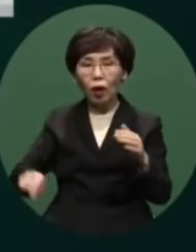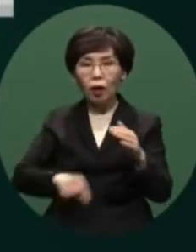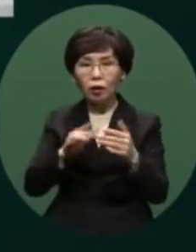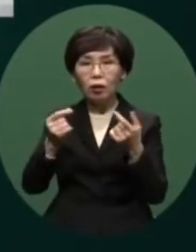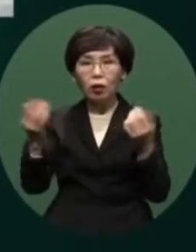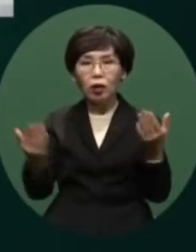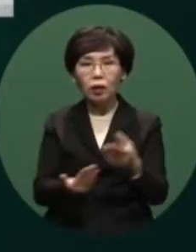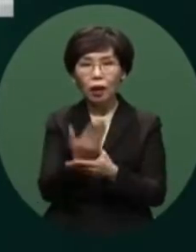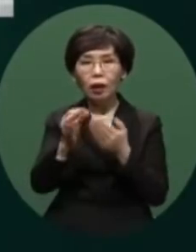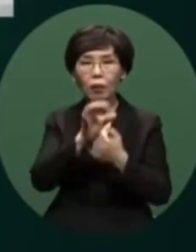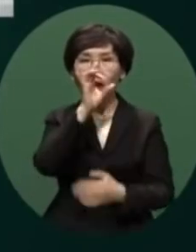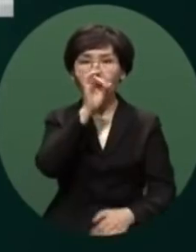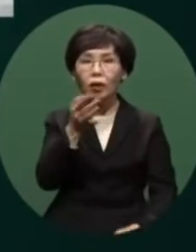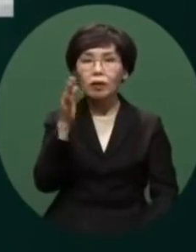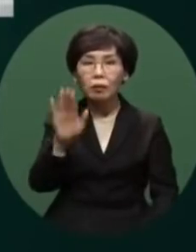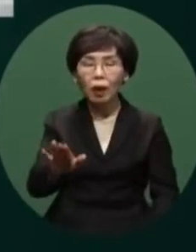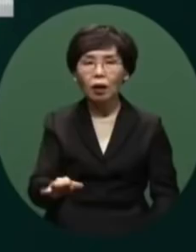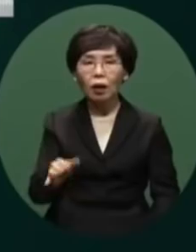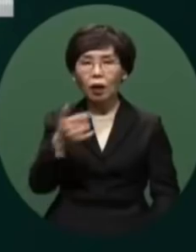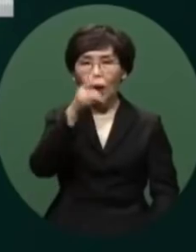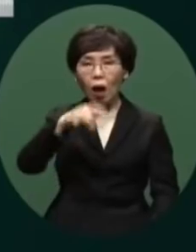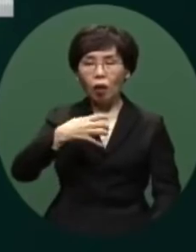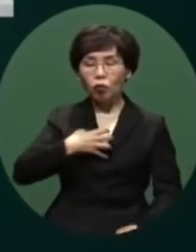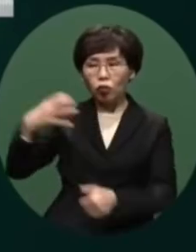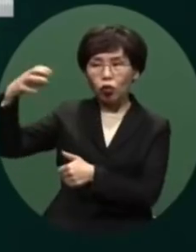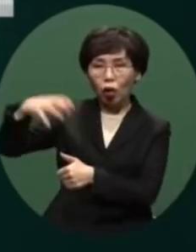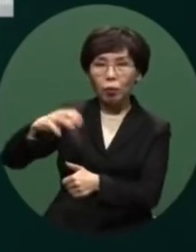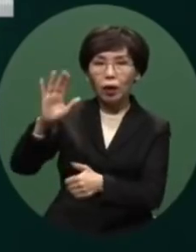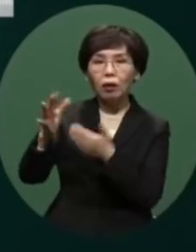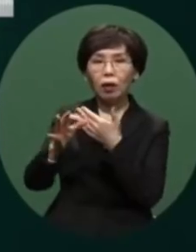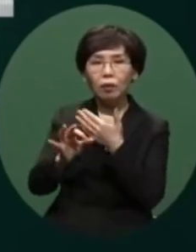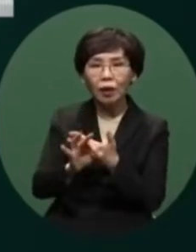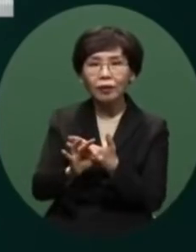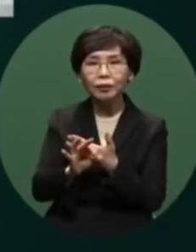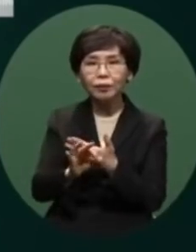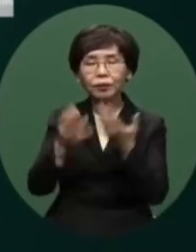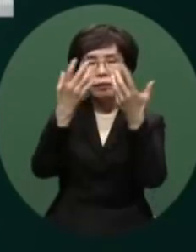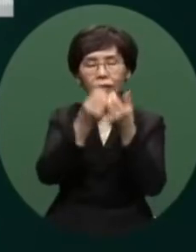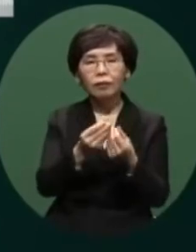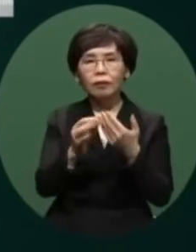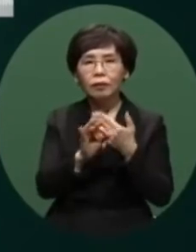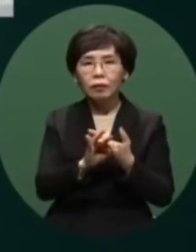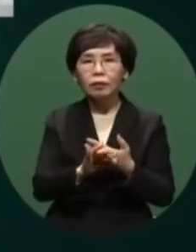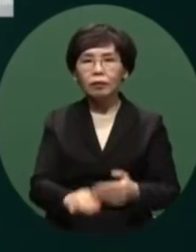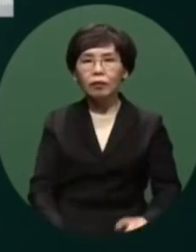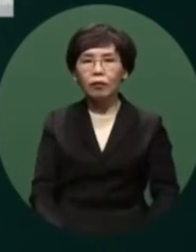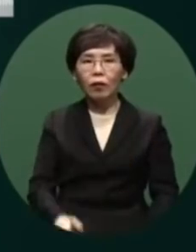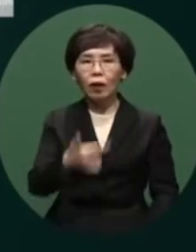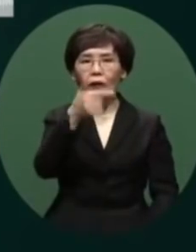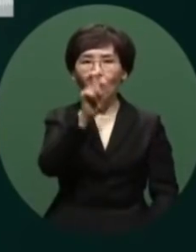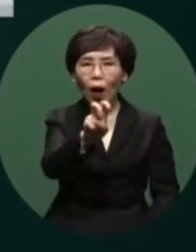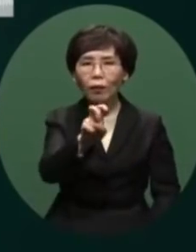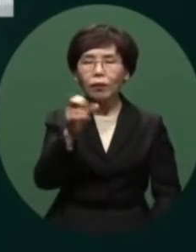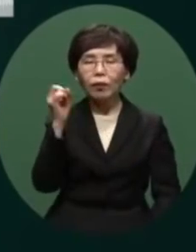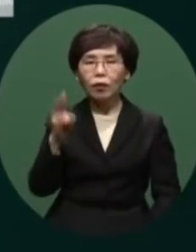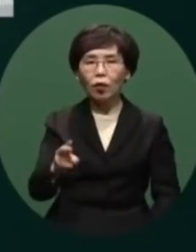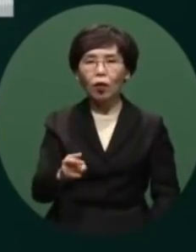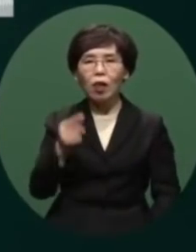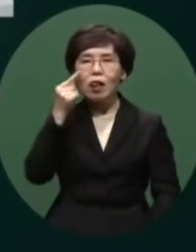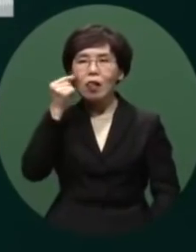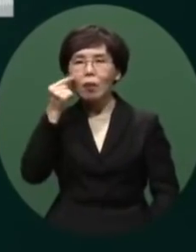일이 있어서는 안 됩니다만 네. 핵 위협이 있을 때 예를 들면 사실 괌이라든지 또는